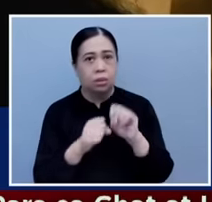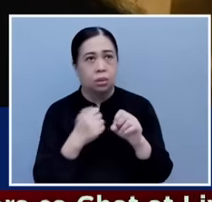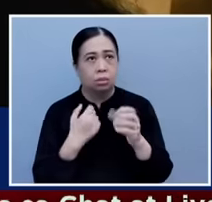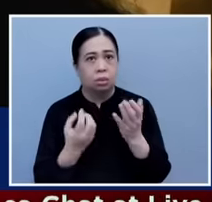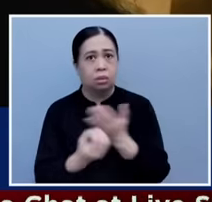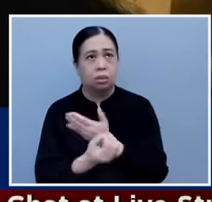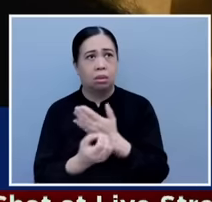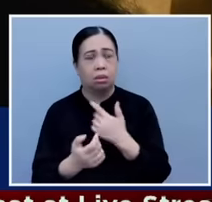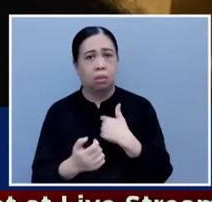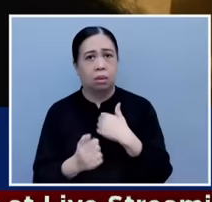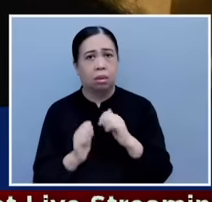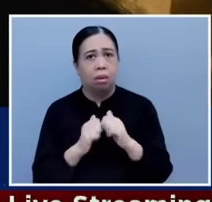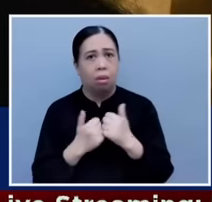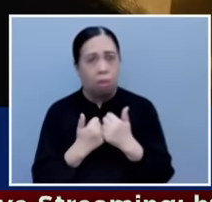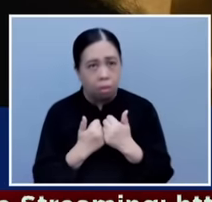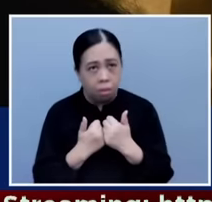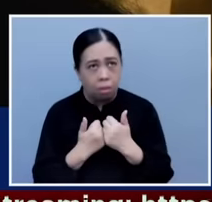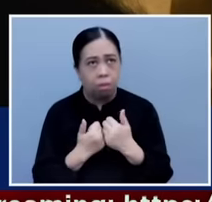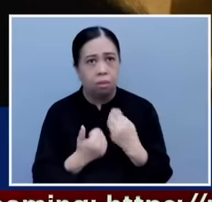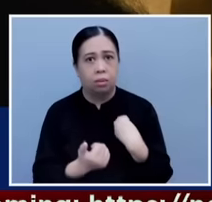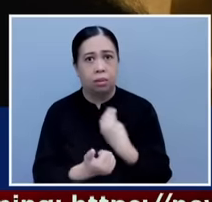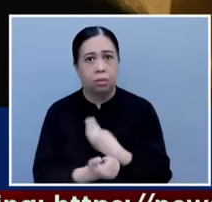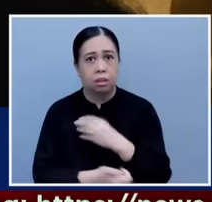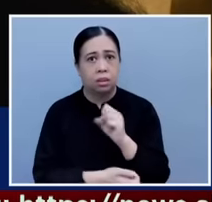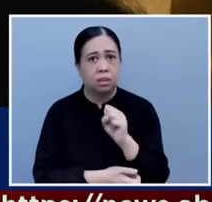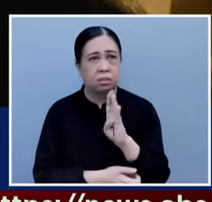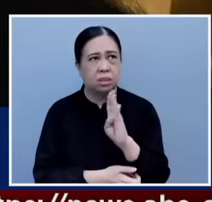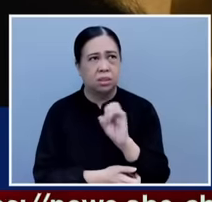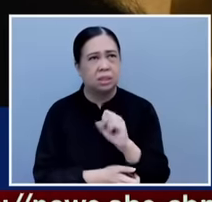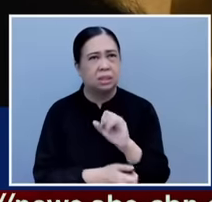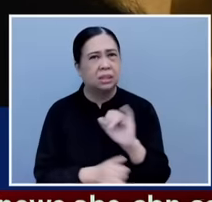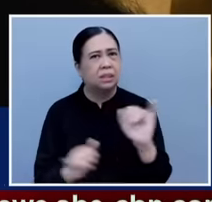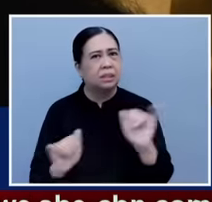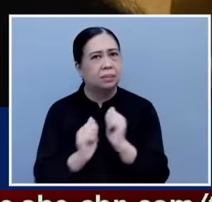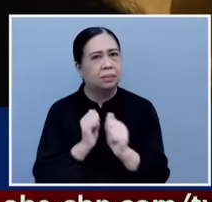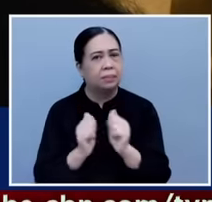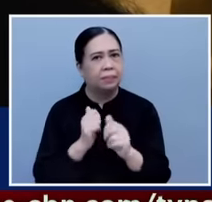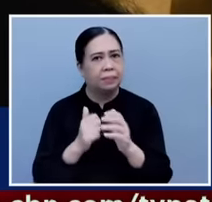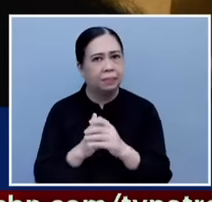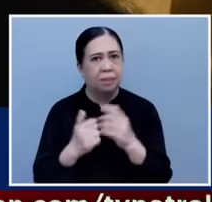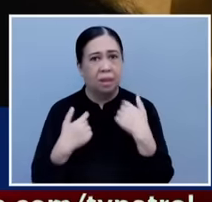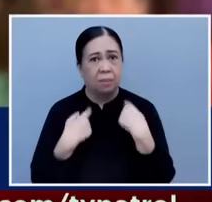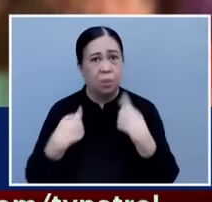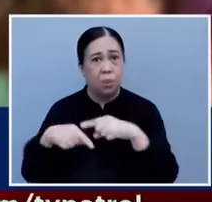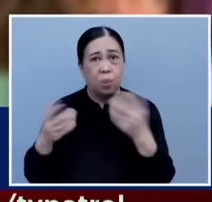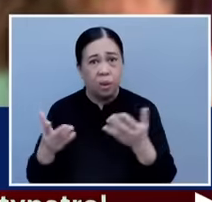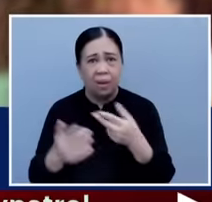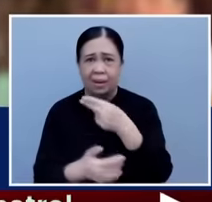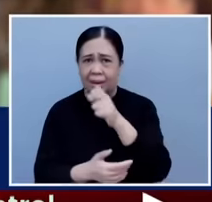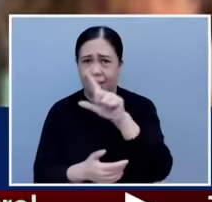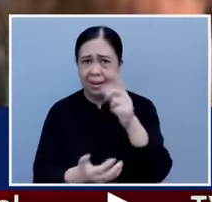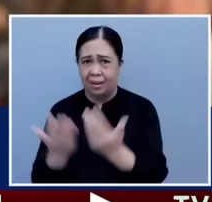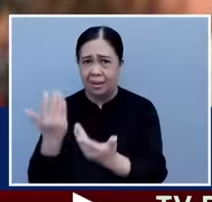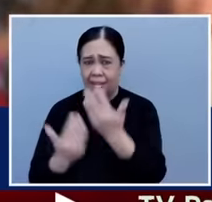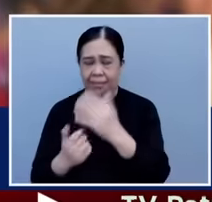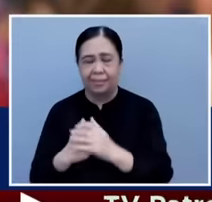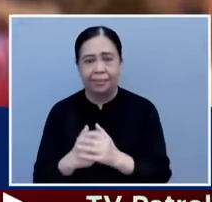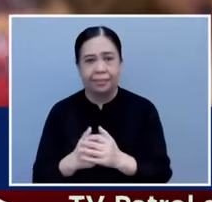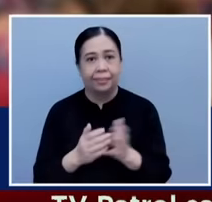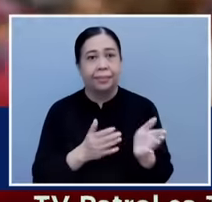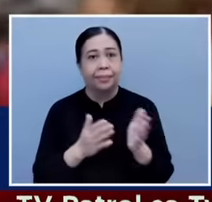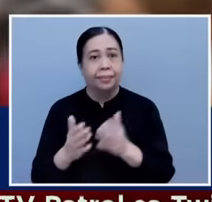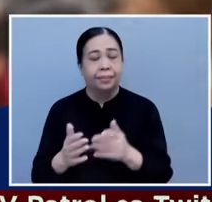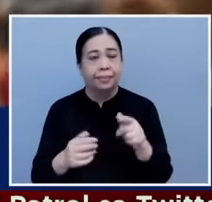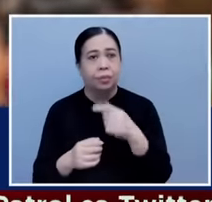ng karapatan na maging membro ng SBSI, ang ibig sabihin nun is impyerno na po ang kalalagyan nyo. Habang ang mga sumunod naman